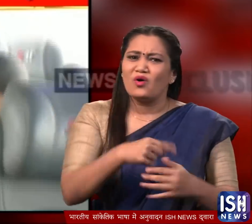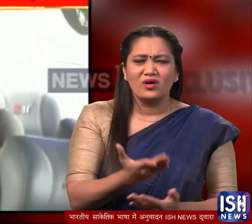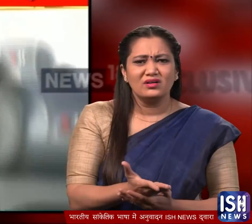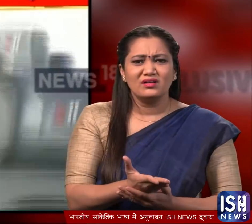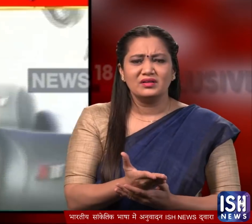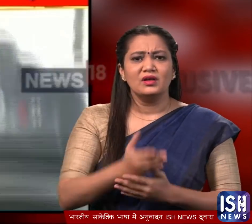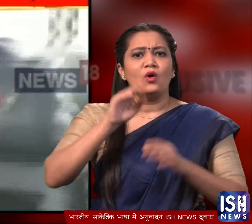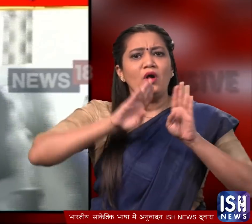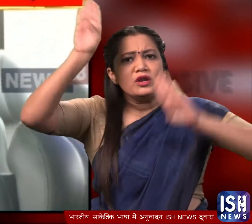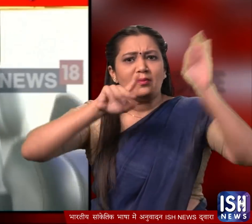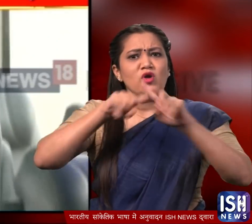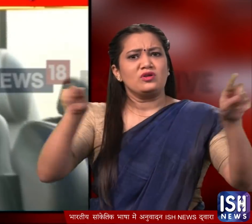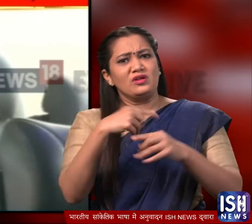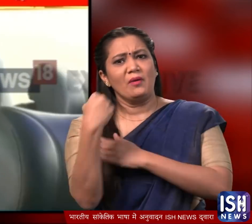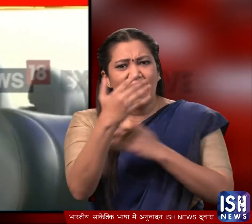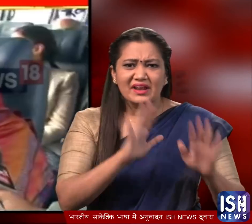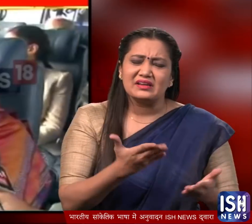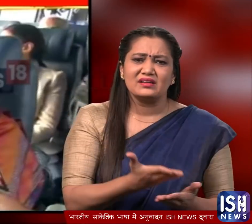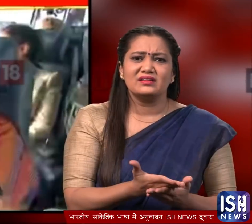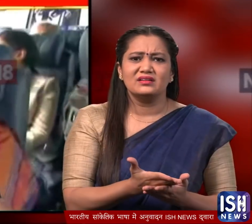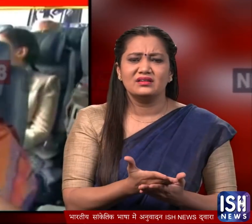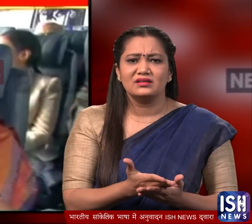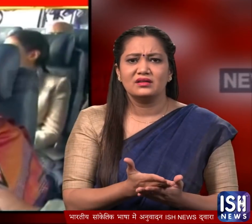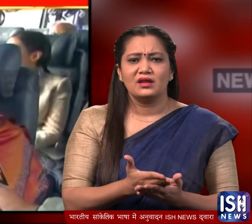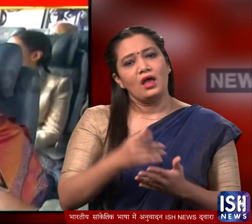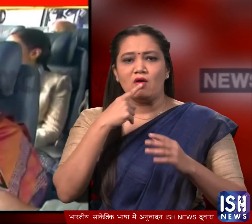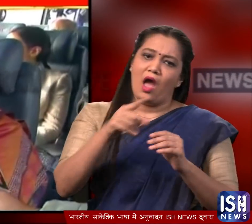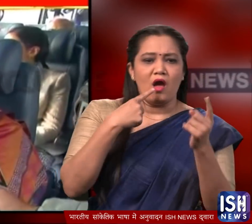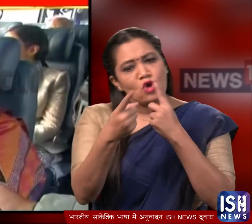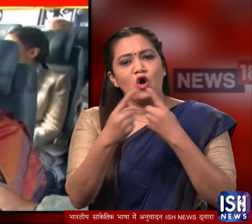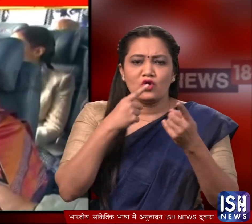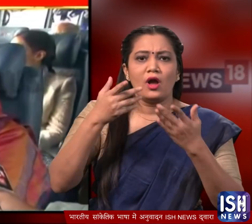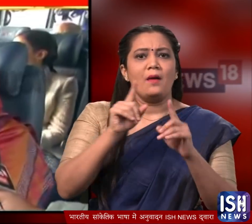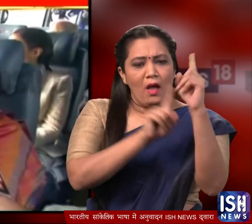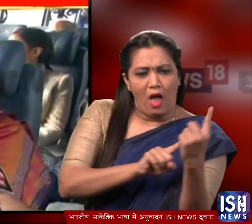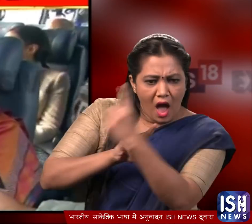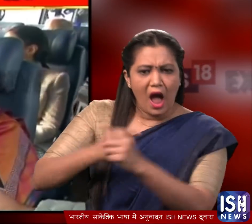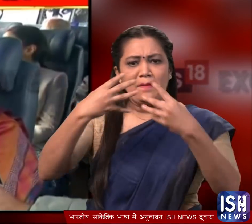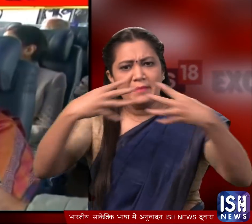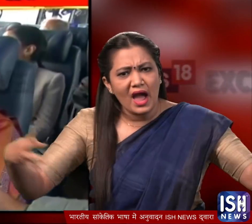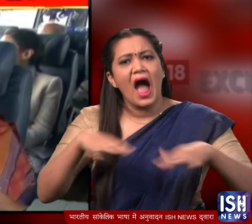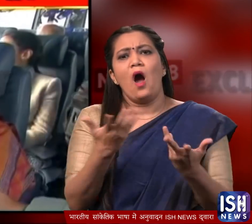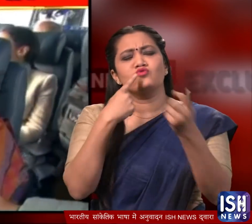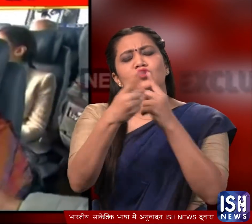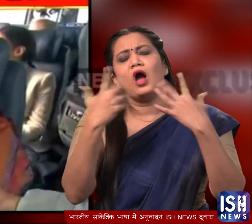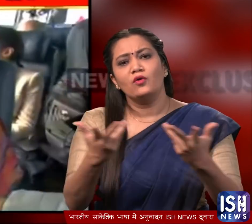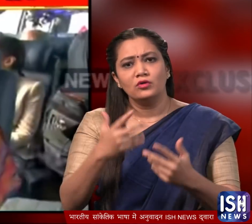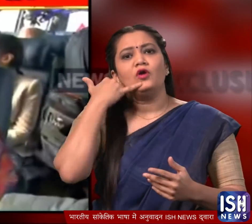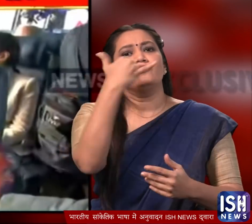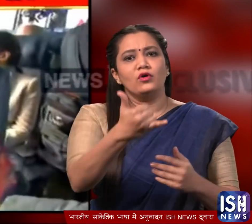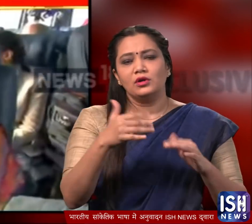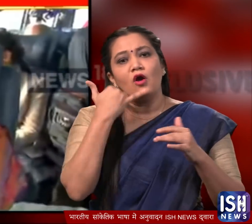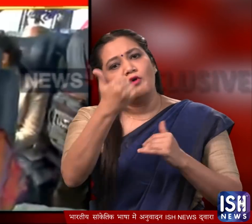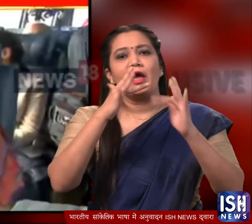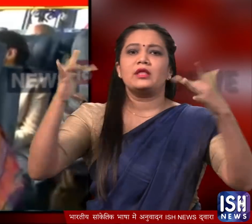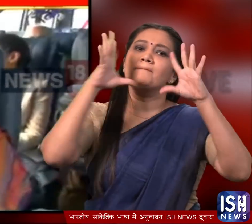जो किसानों के लोकतांत्रिक अधिकारों के खिलाफ है। आप कहते हैं बात करें, लेकिन आने का रास्ता में आपने कीले ठोक दिए, बैरिकेड बना दिए। कहते टेलीफोन